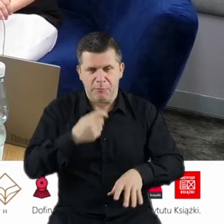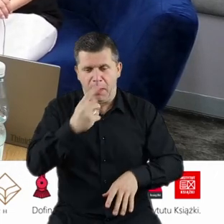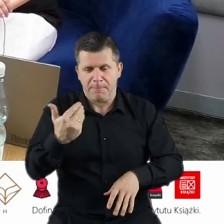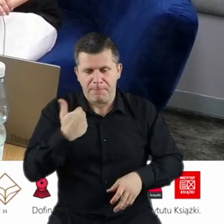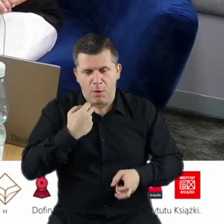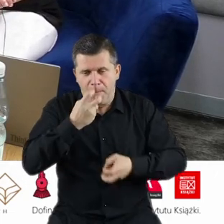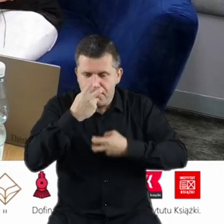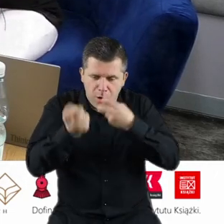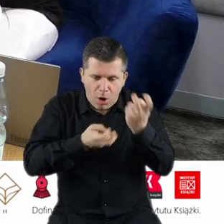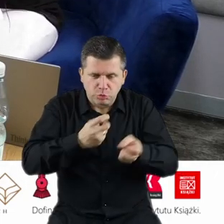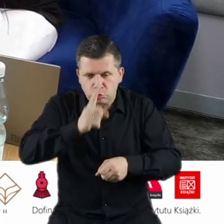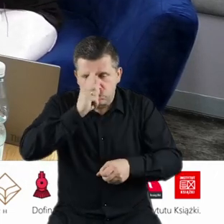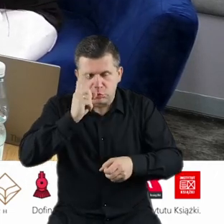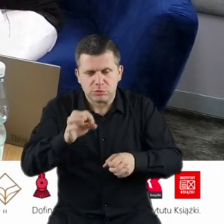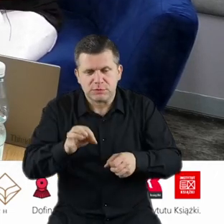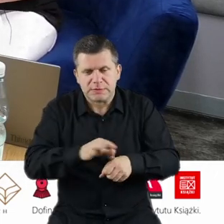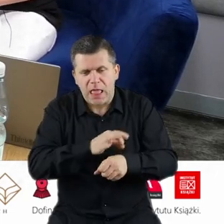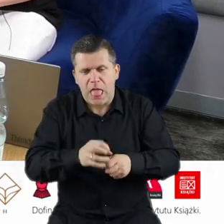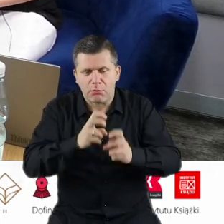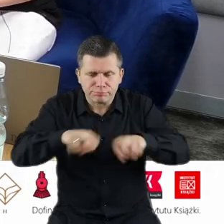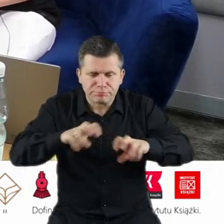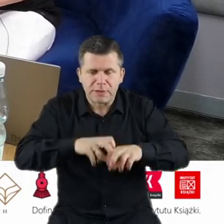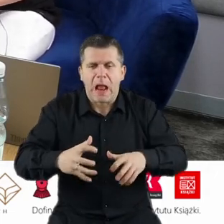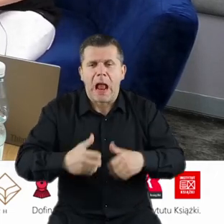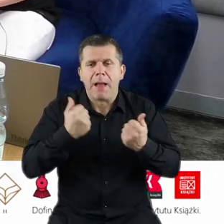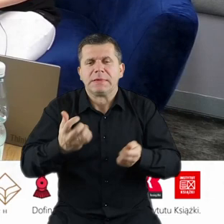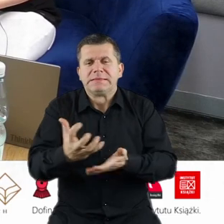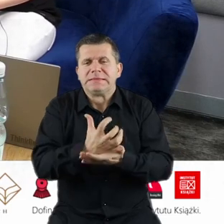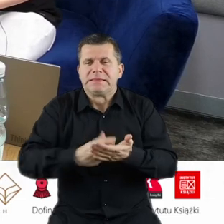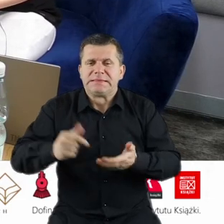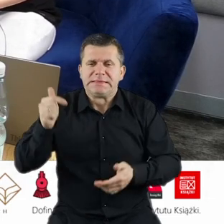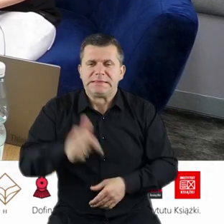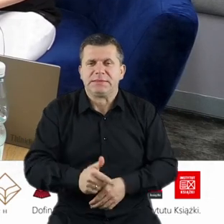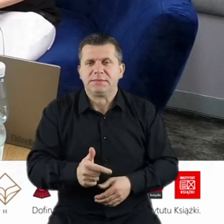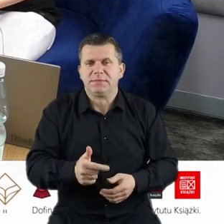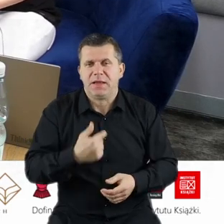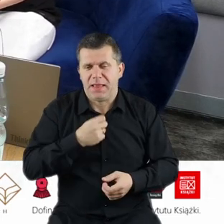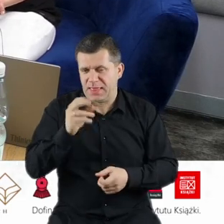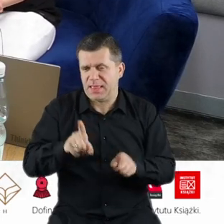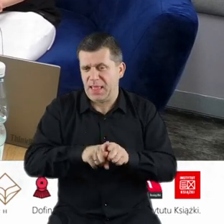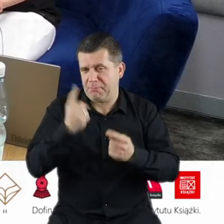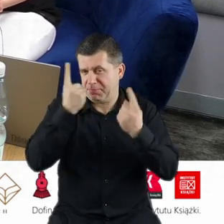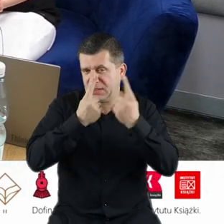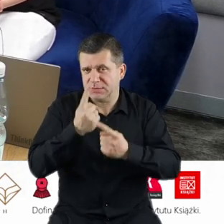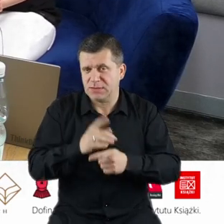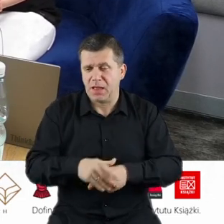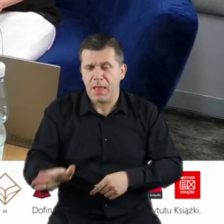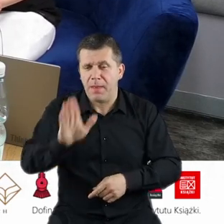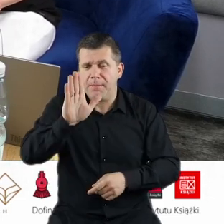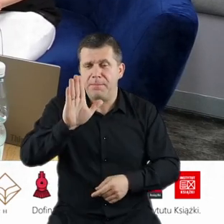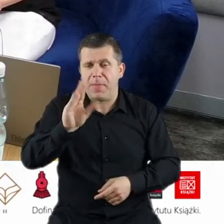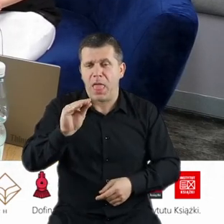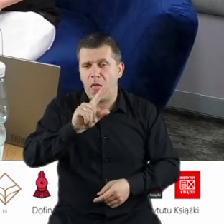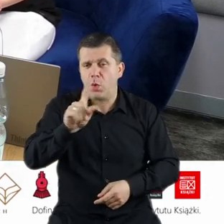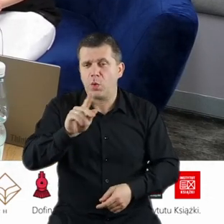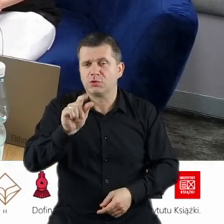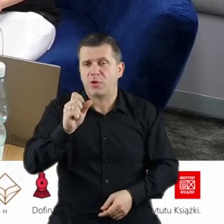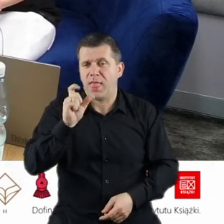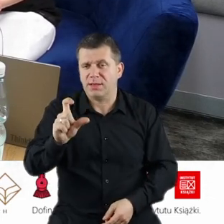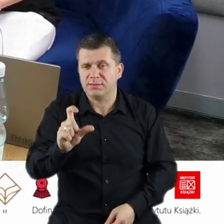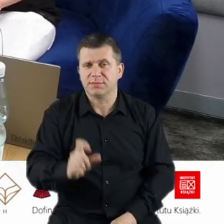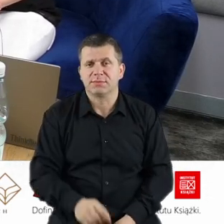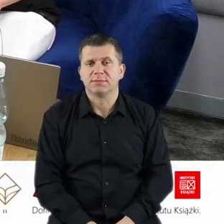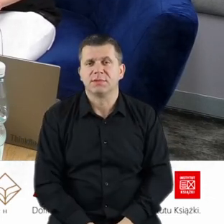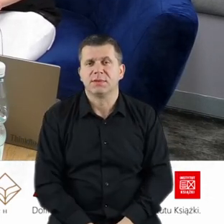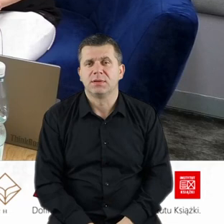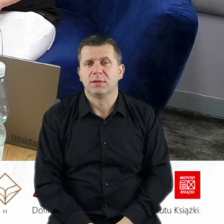tym, że przeszukiwał ludzkie szczątki po to, żeby się wzbogacić. No właśnie, ja też tak sądziłem. Tymczasem w przypadku Bełżca